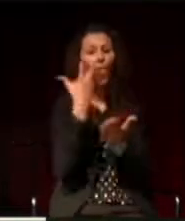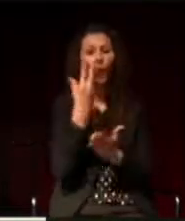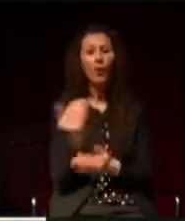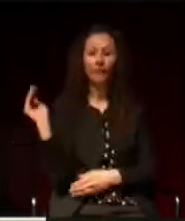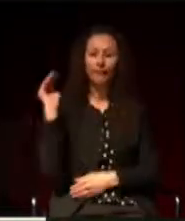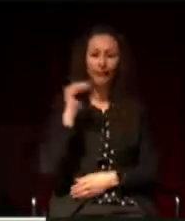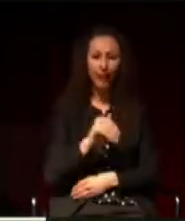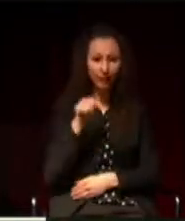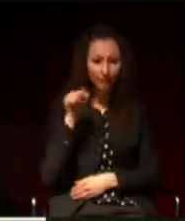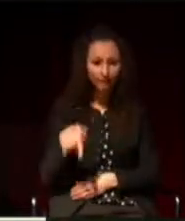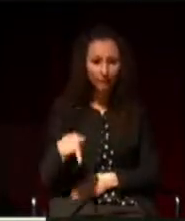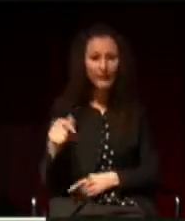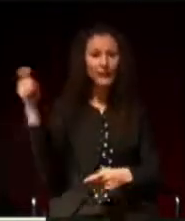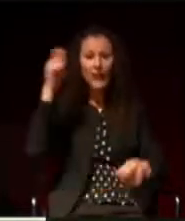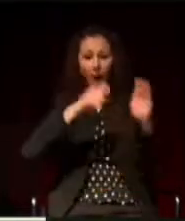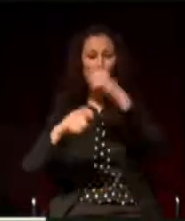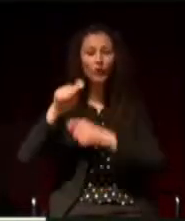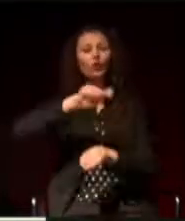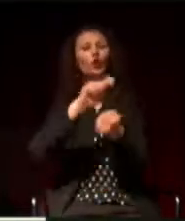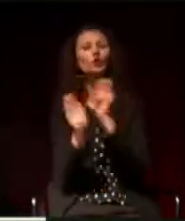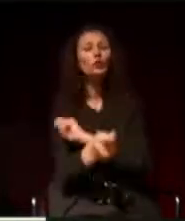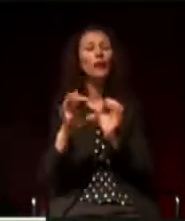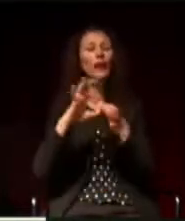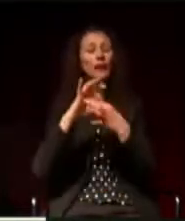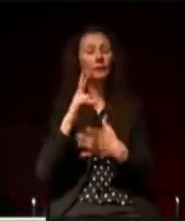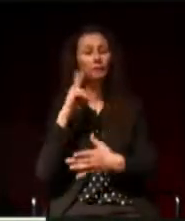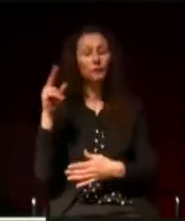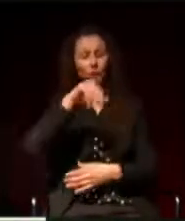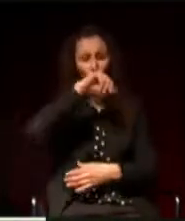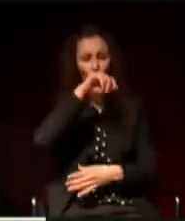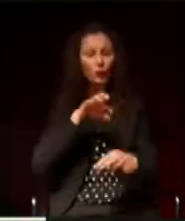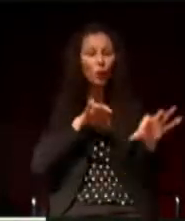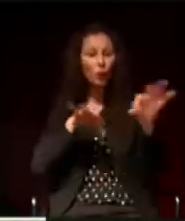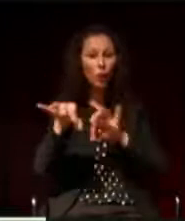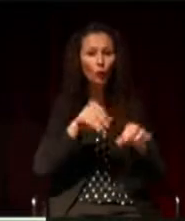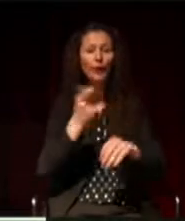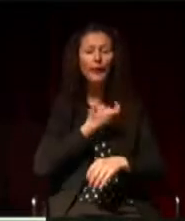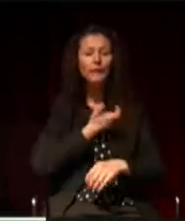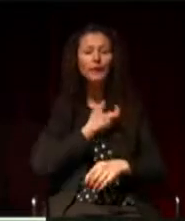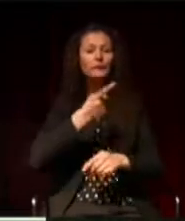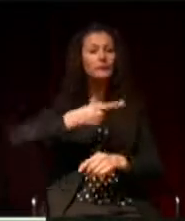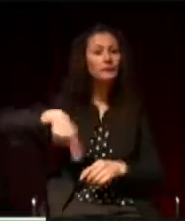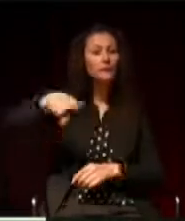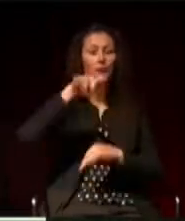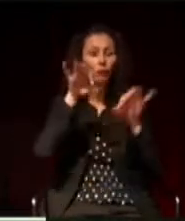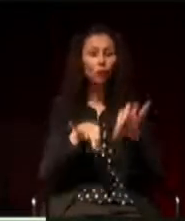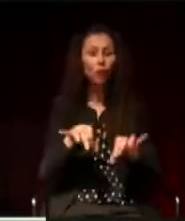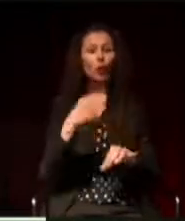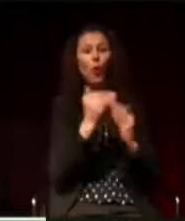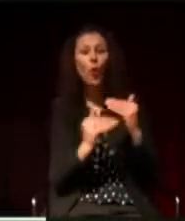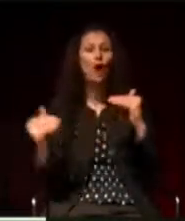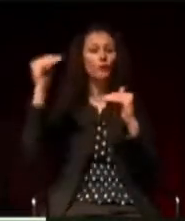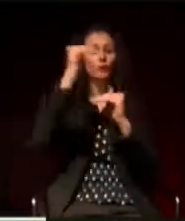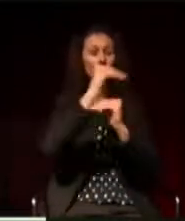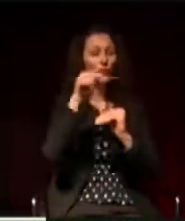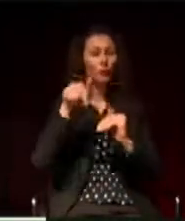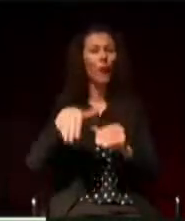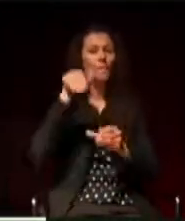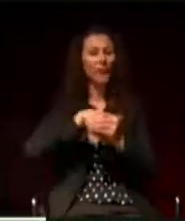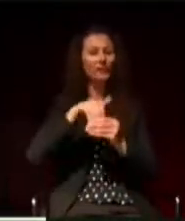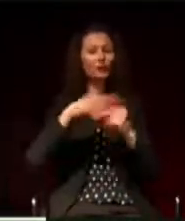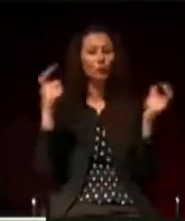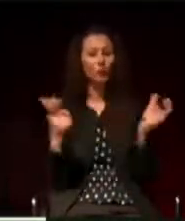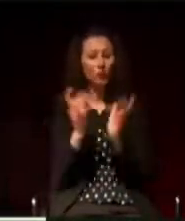gelen yapıların dönüşümüne ilişkin plan ve uygulama usul ve esaslarla ilgili bugün olağanüstü